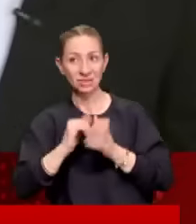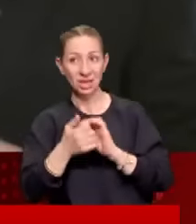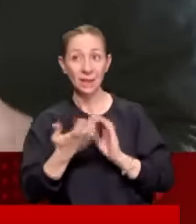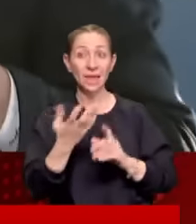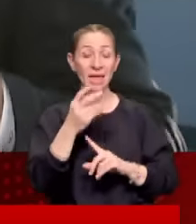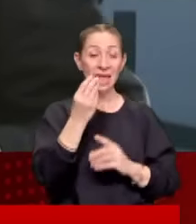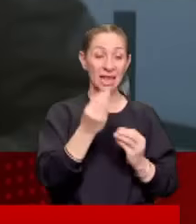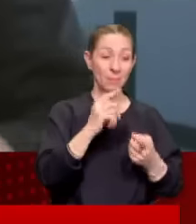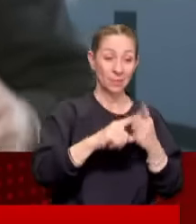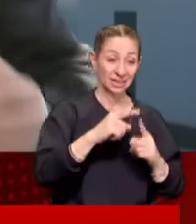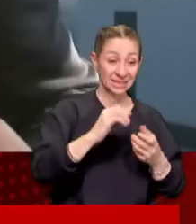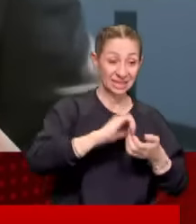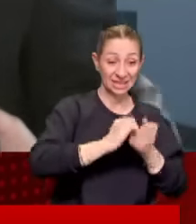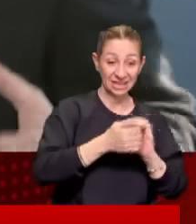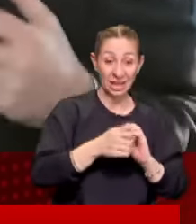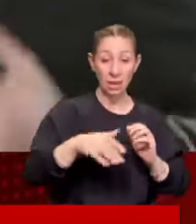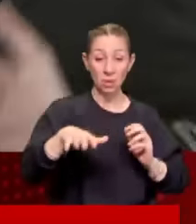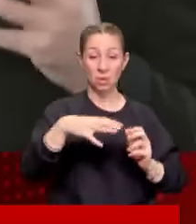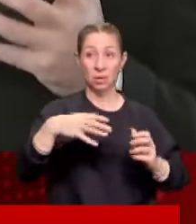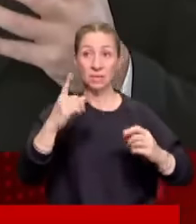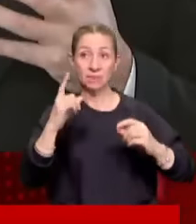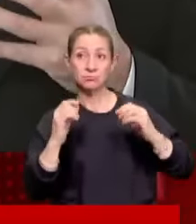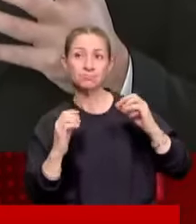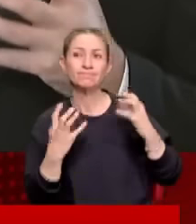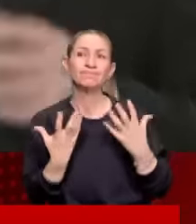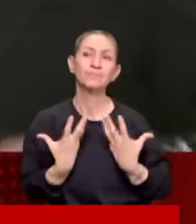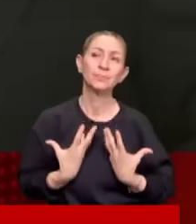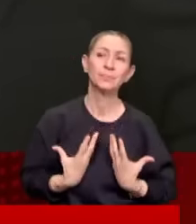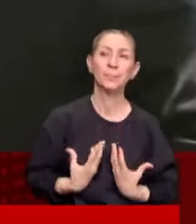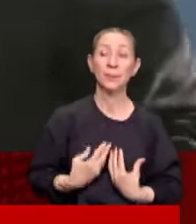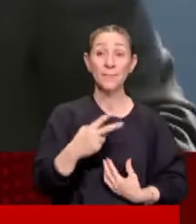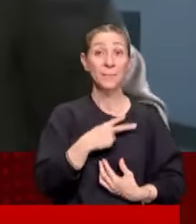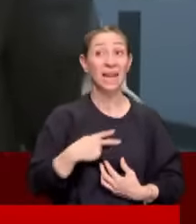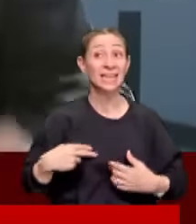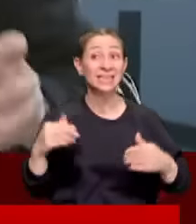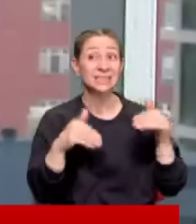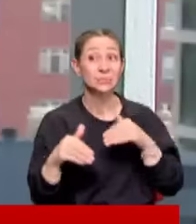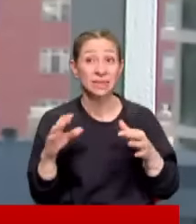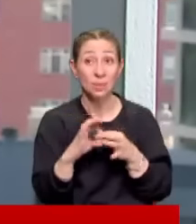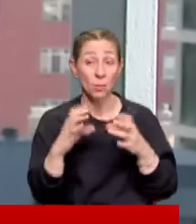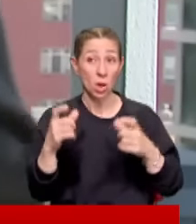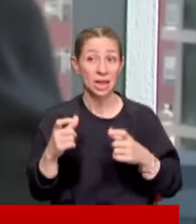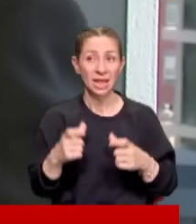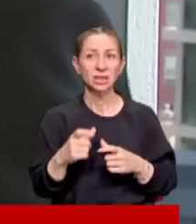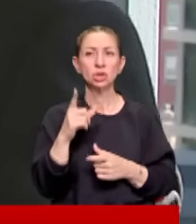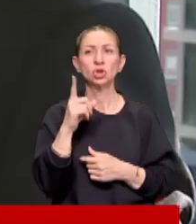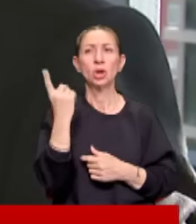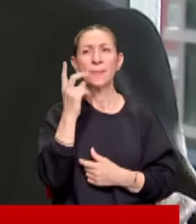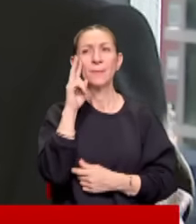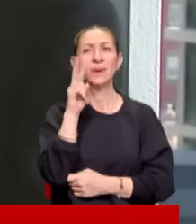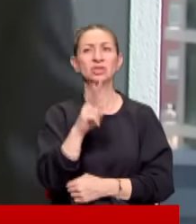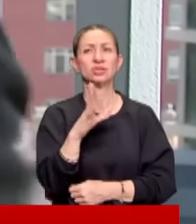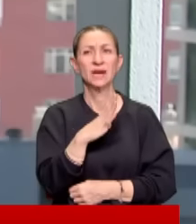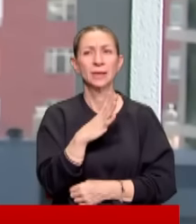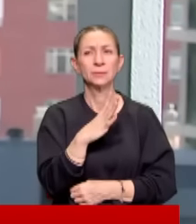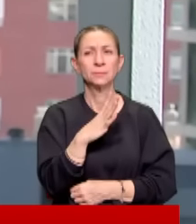İYİ Parti teşkilatları yerelde bir rehavet içindeler. Evet. Yerel seçime ilişkin bölgelerinde. Yani şöyle bir bakış açısı